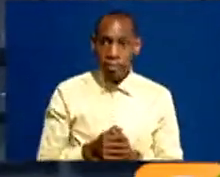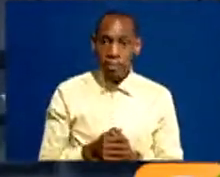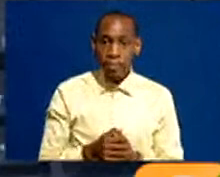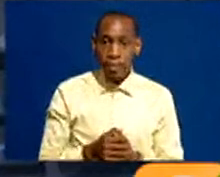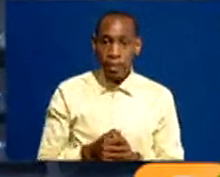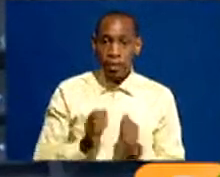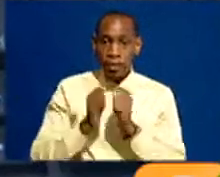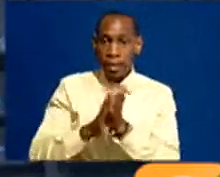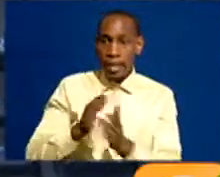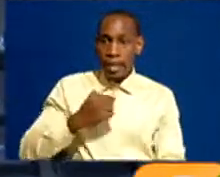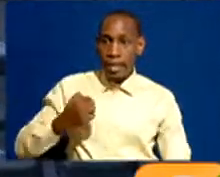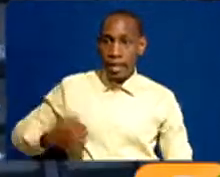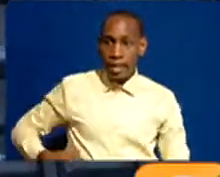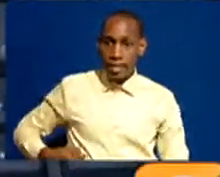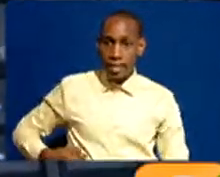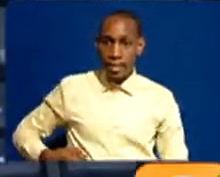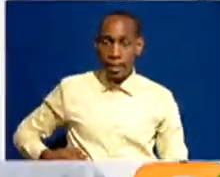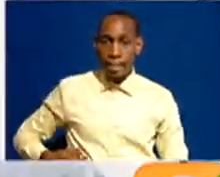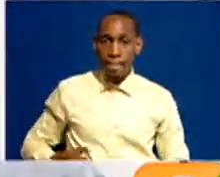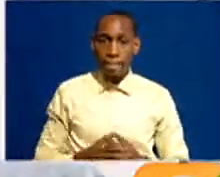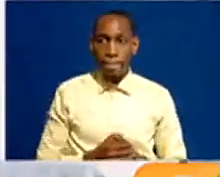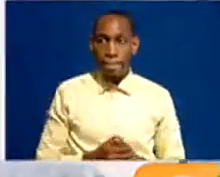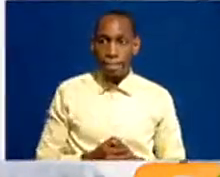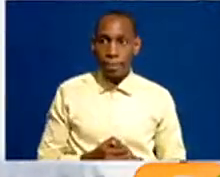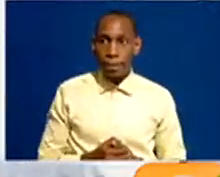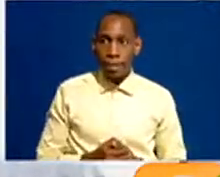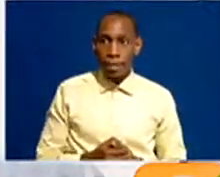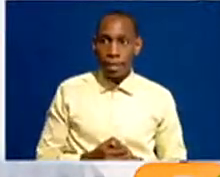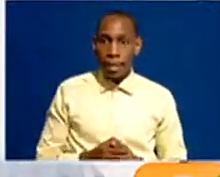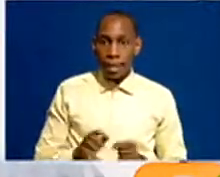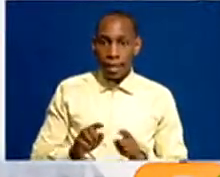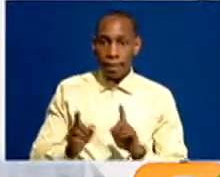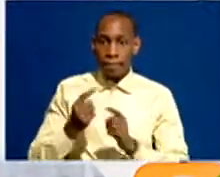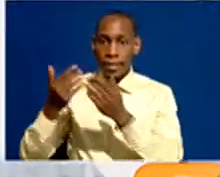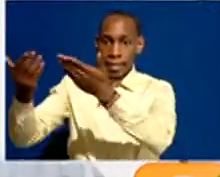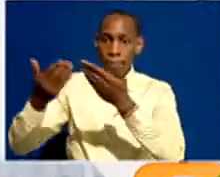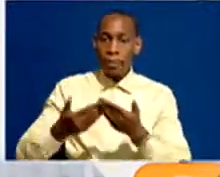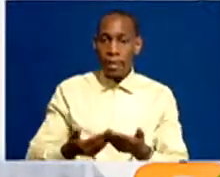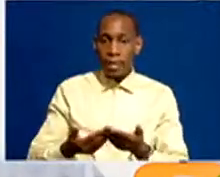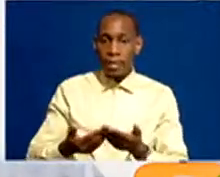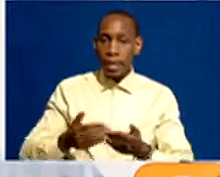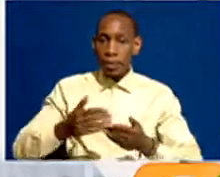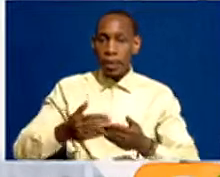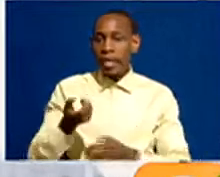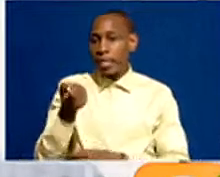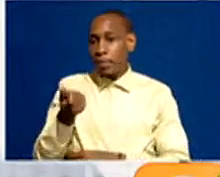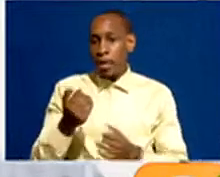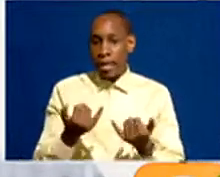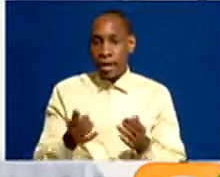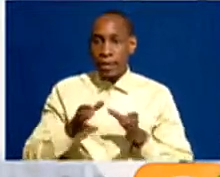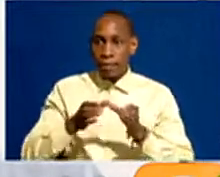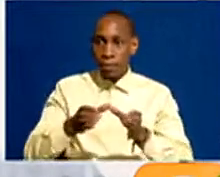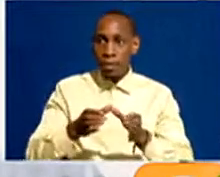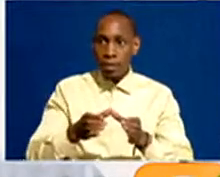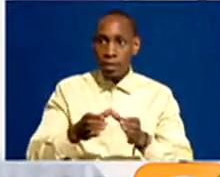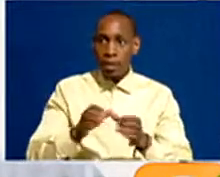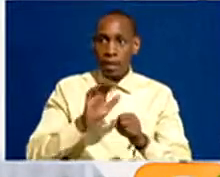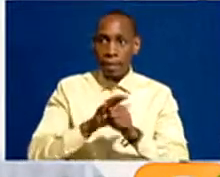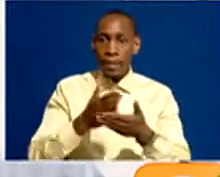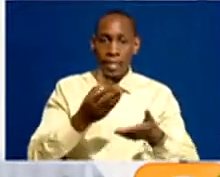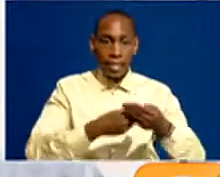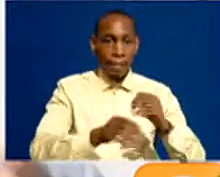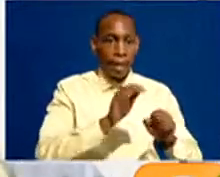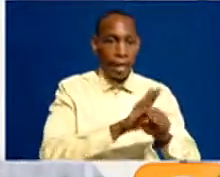China, so nikaagiza mzigo wangu ya kwanza. Nikajikuta hiyo kamzigo nimeleta ni kidogo, kwa hivyo inabidi ni vitu mingi ninunue